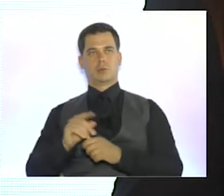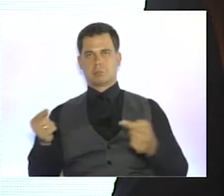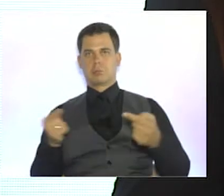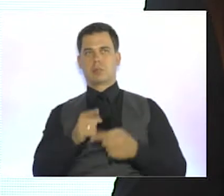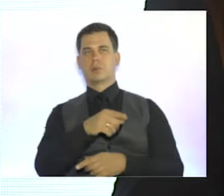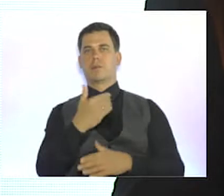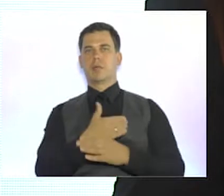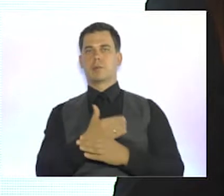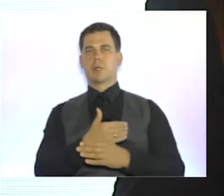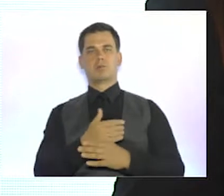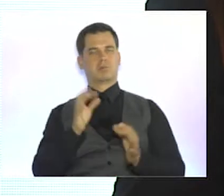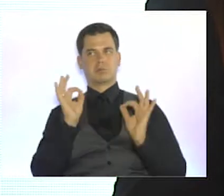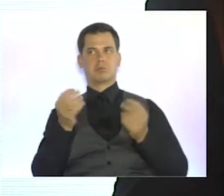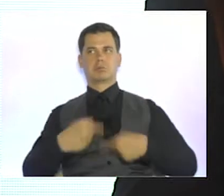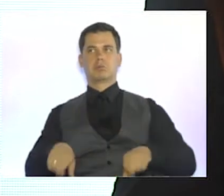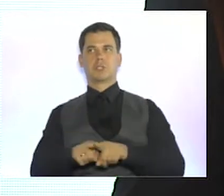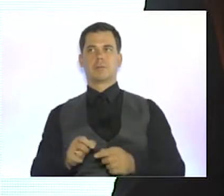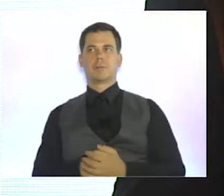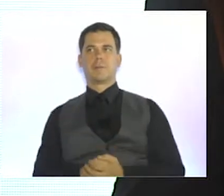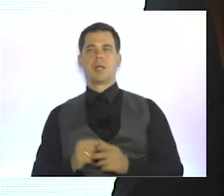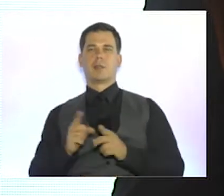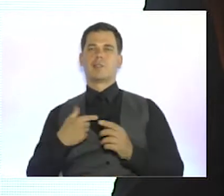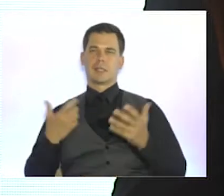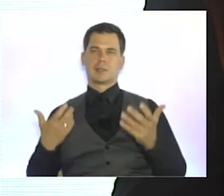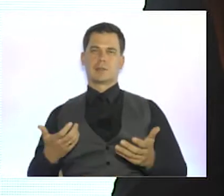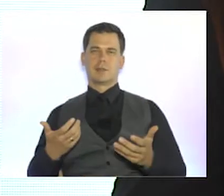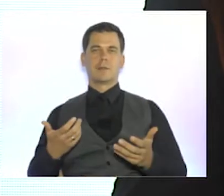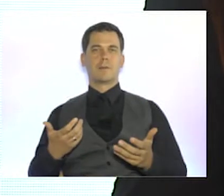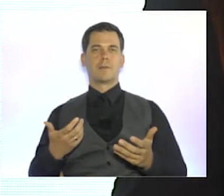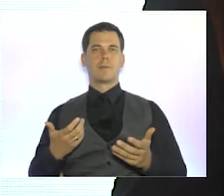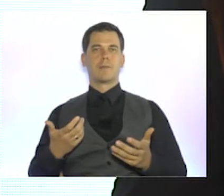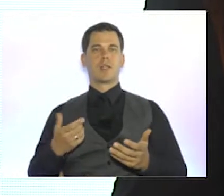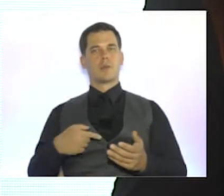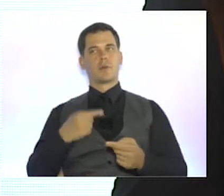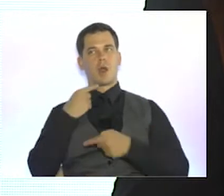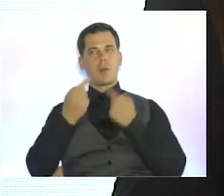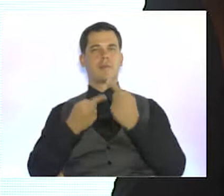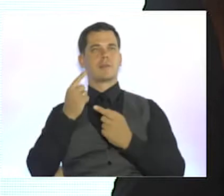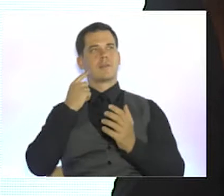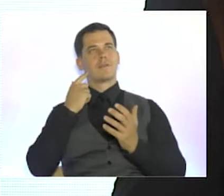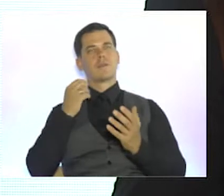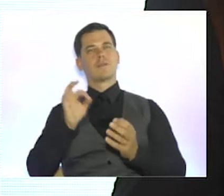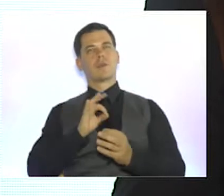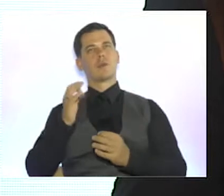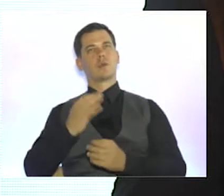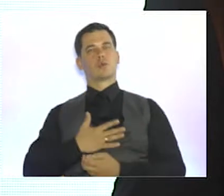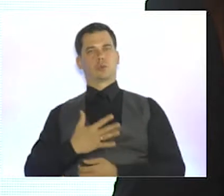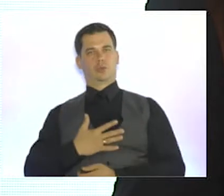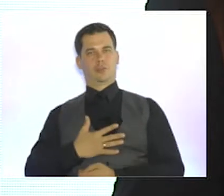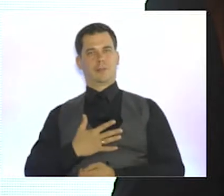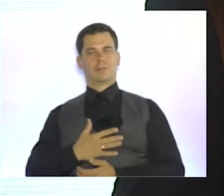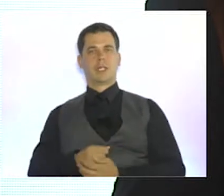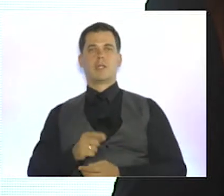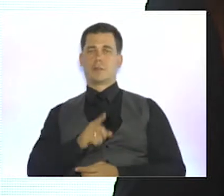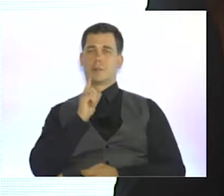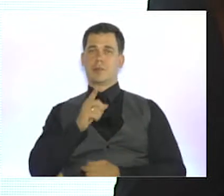rzeczywiście przynosi rezultat. Chciałam tylko się podzielić takimi odczuciami moimi, że